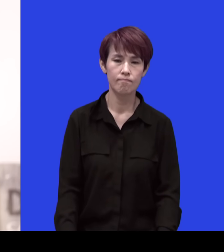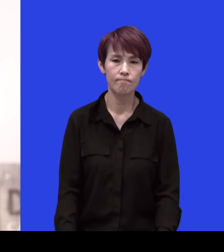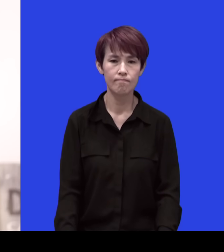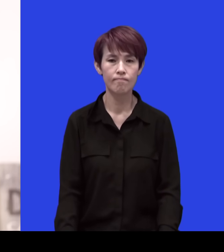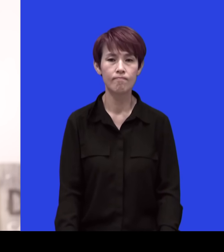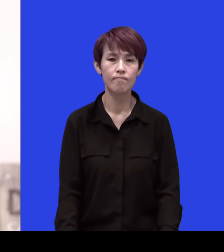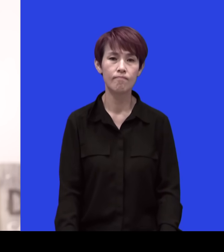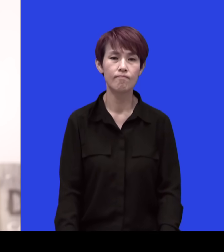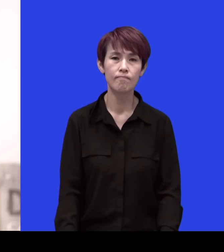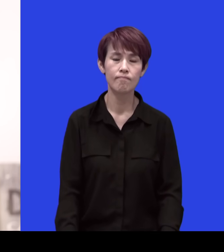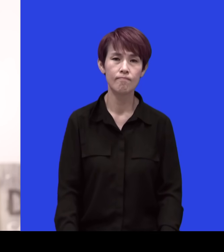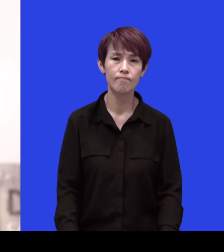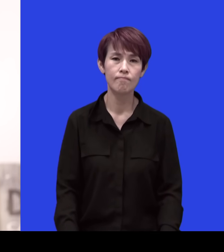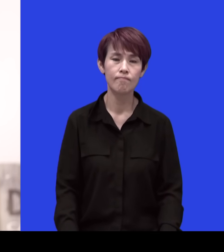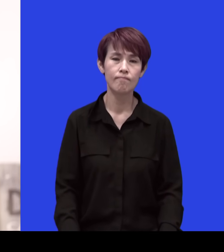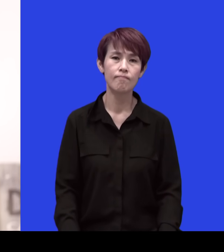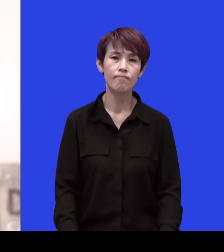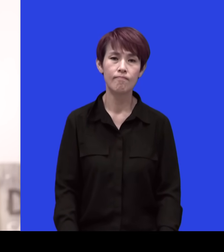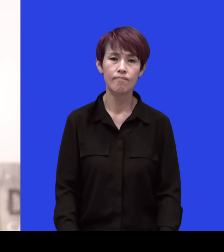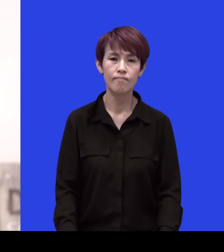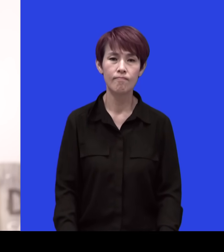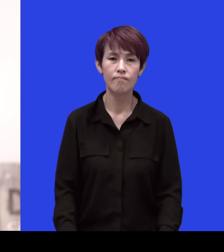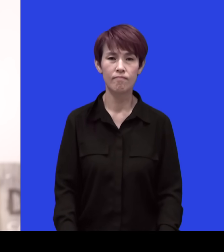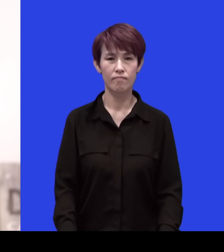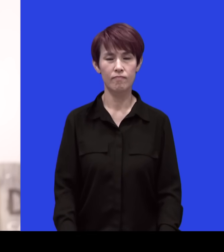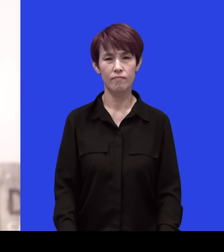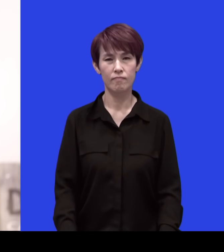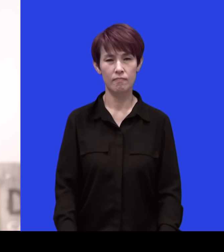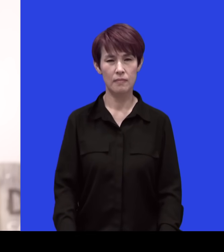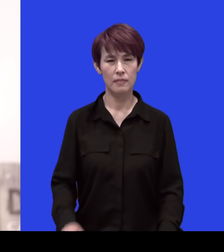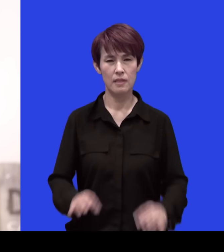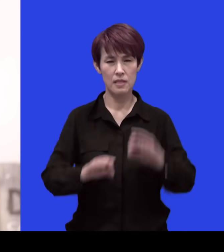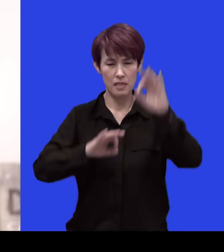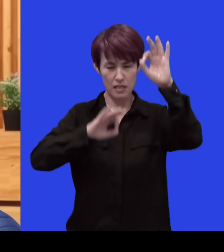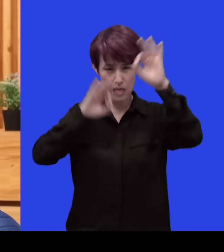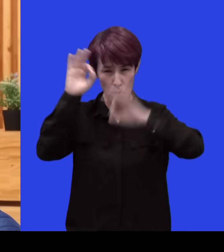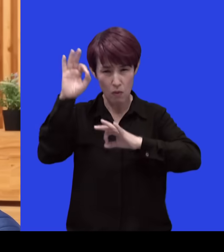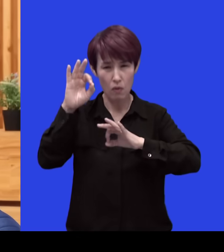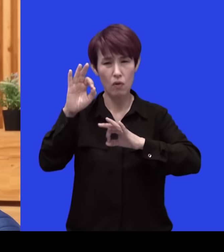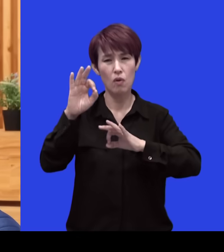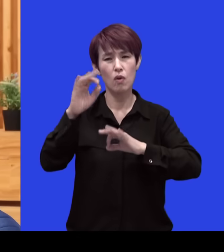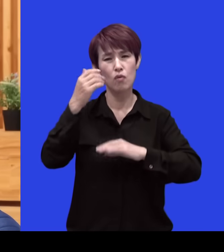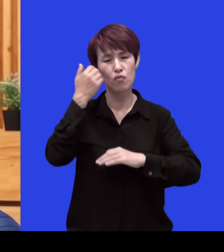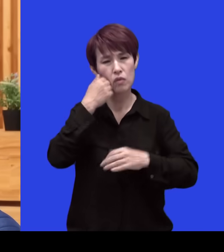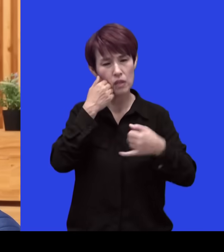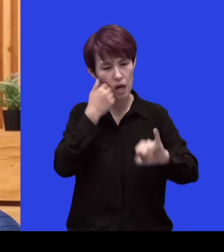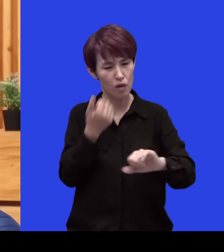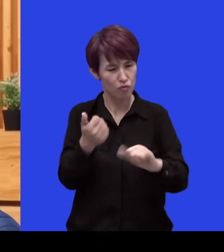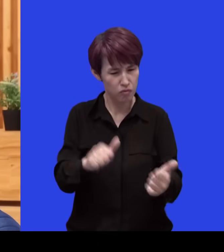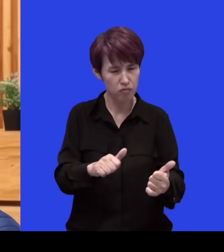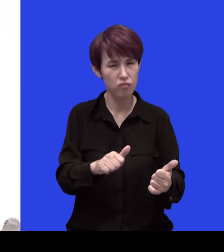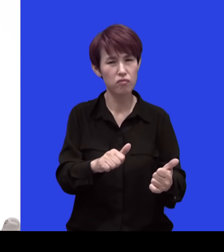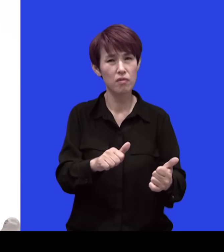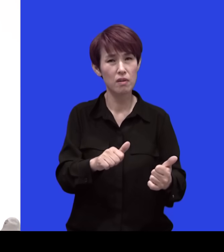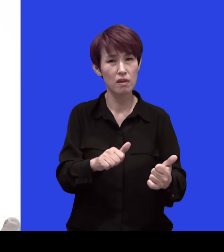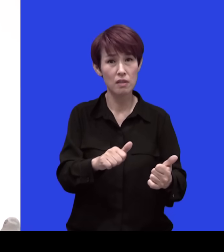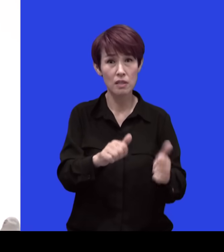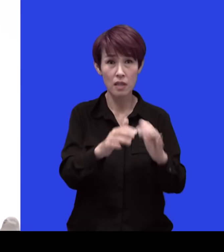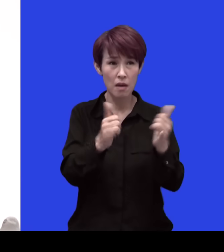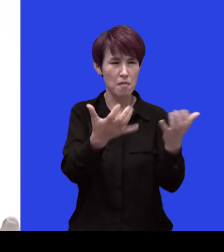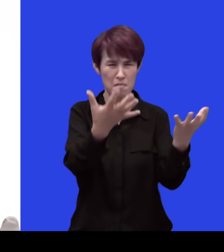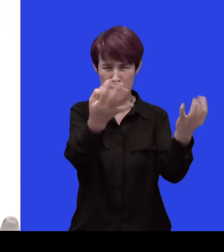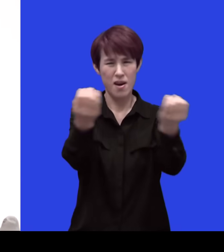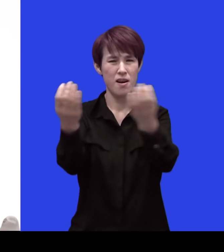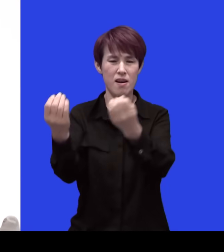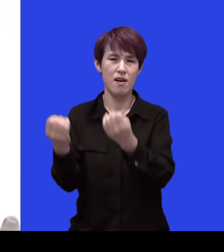보니까 네, 우리 같은 일을 당한 사람이 예, 나 혼자가 아니더라고. 그렇죠. 꽤 많아. 맞아요. 그